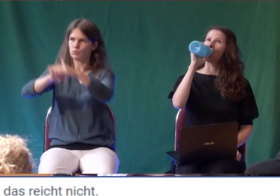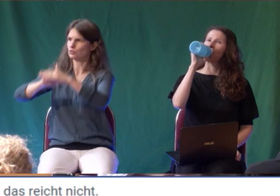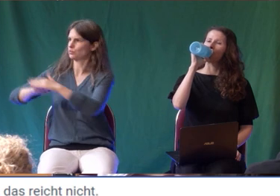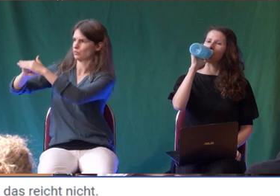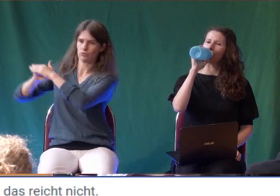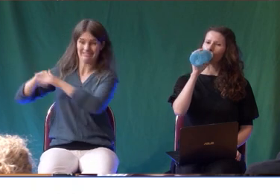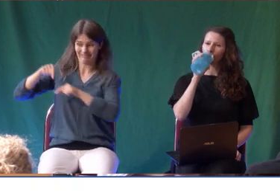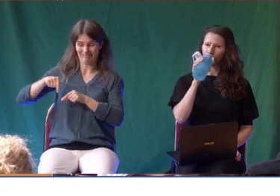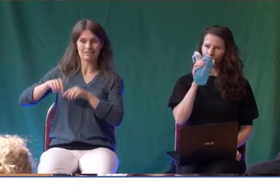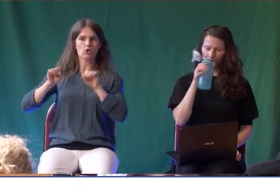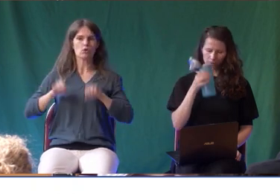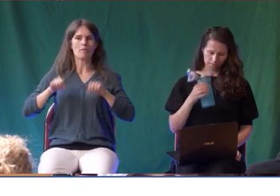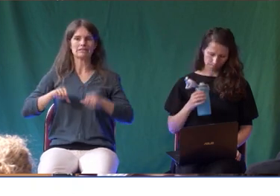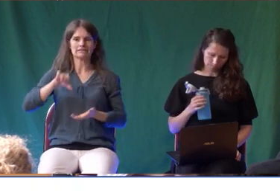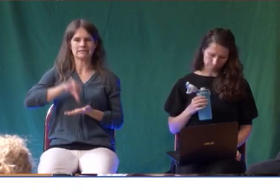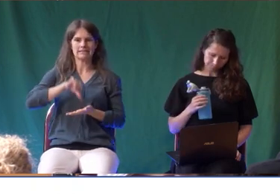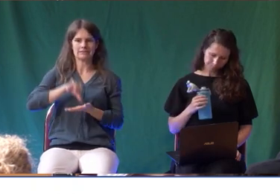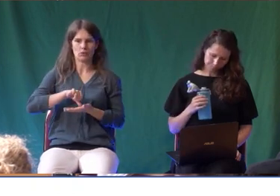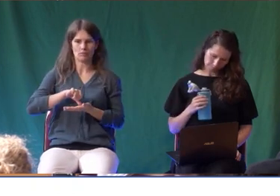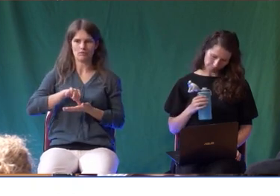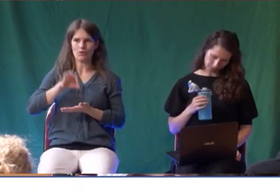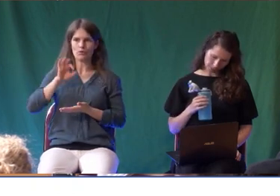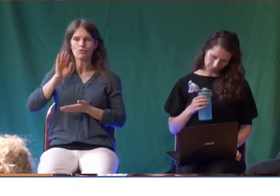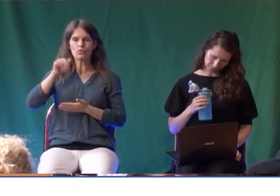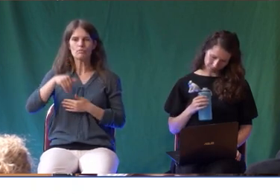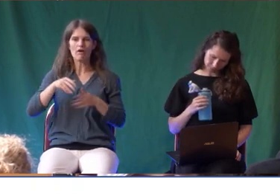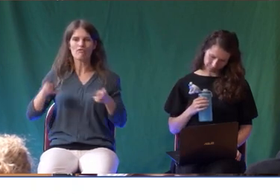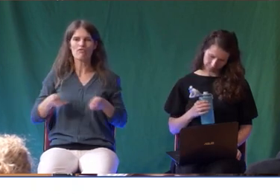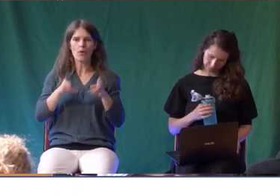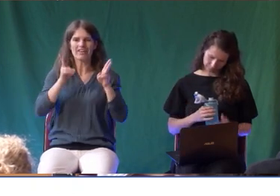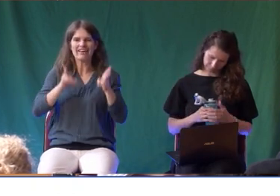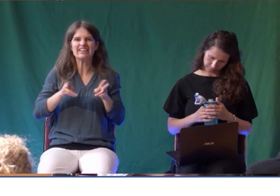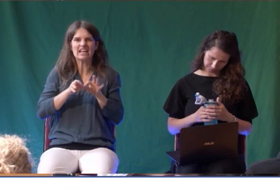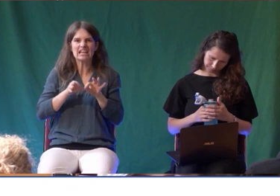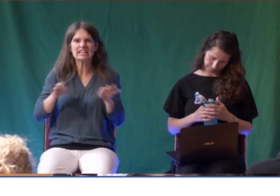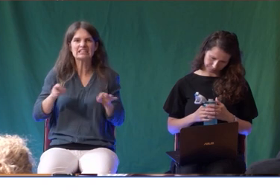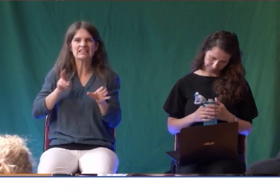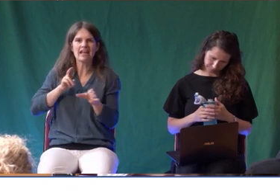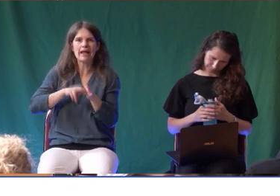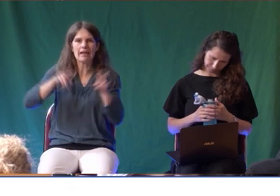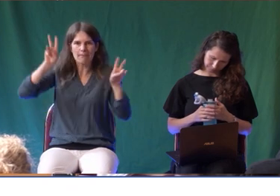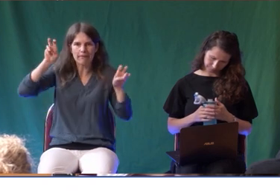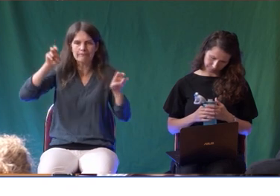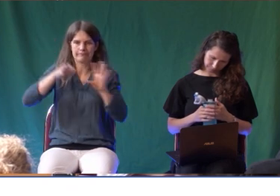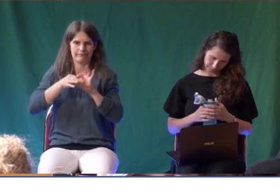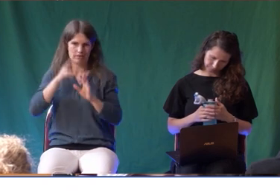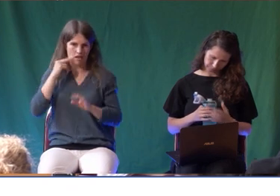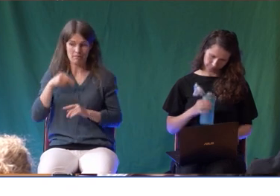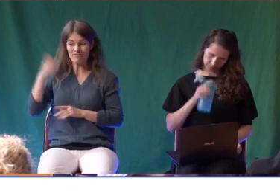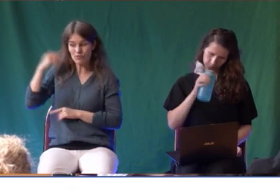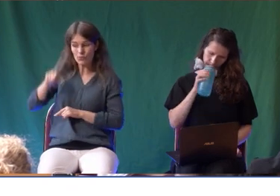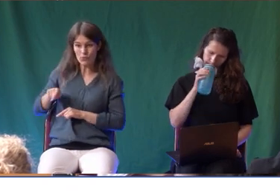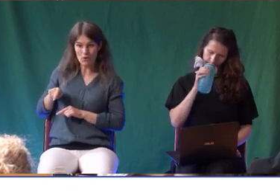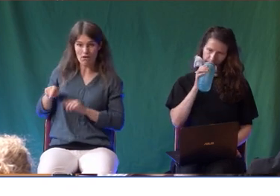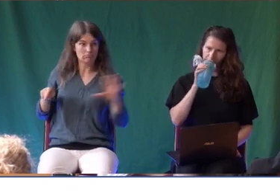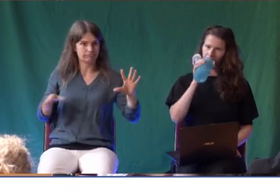über die Förderrichtlinie Teilhabe am Anfang gehörte das Zentrum zur Uni Leipzig